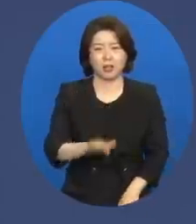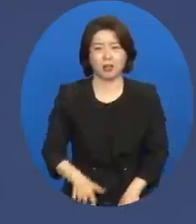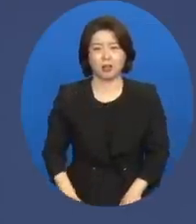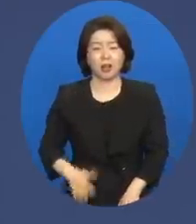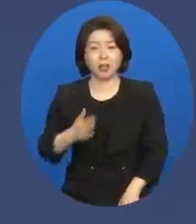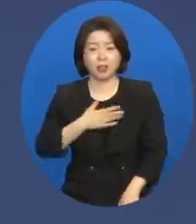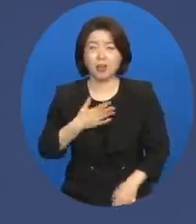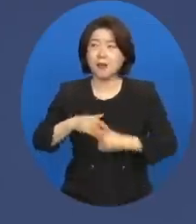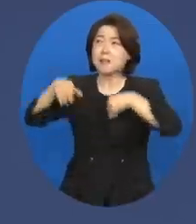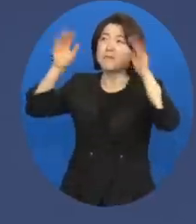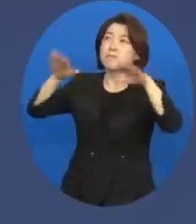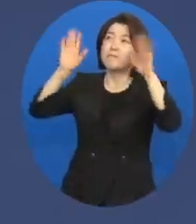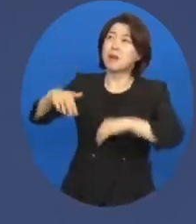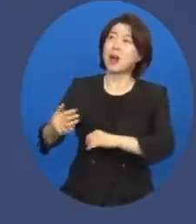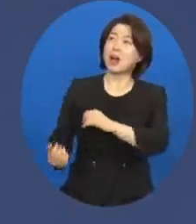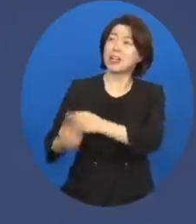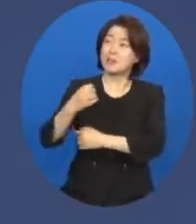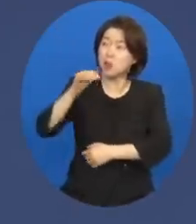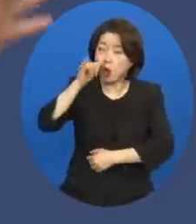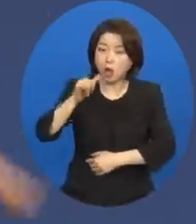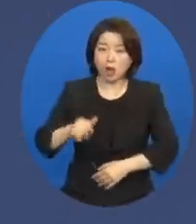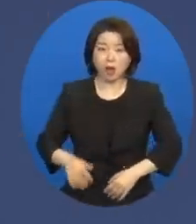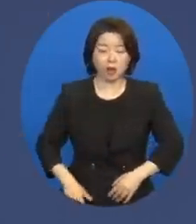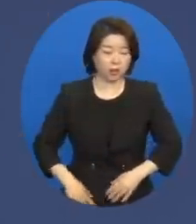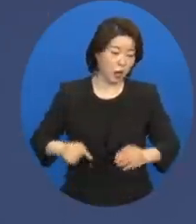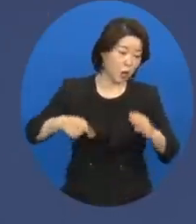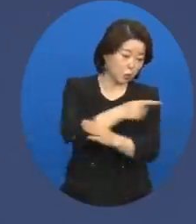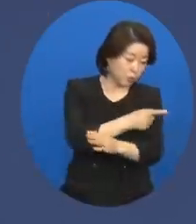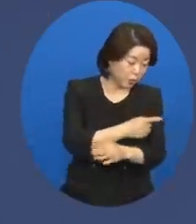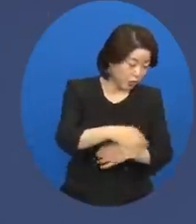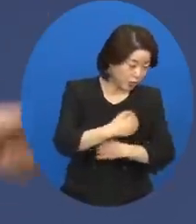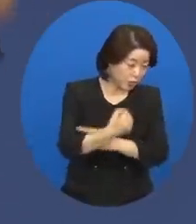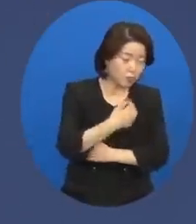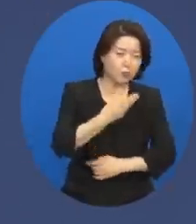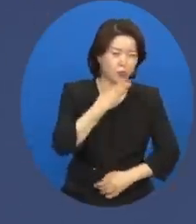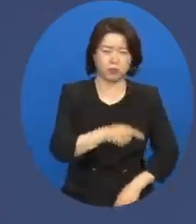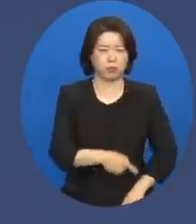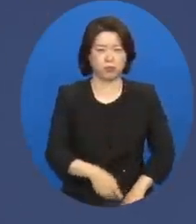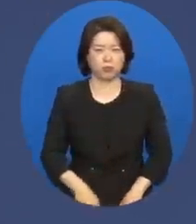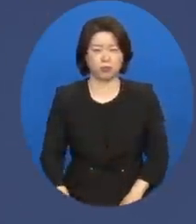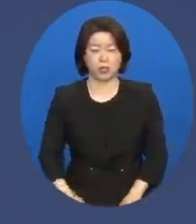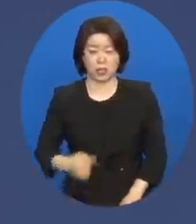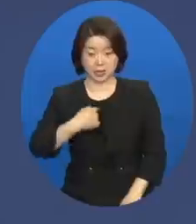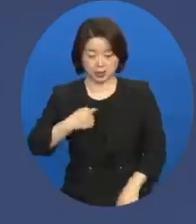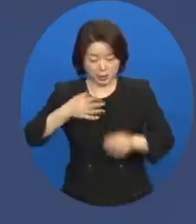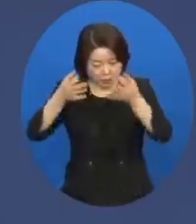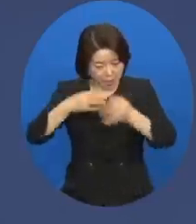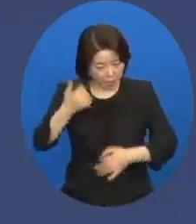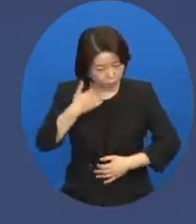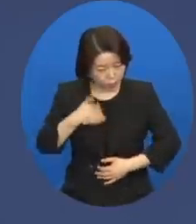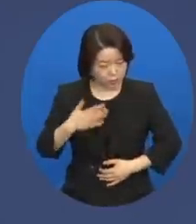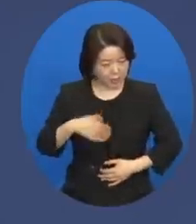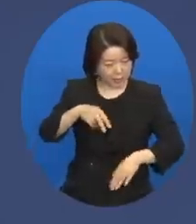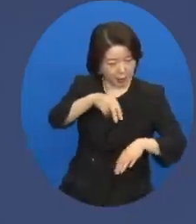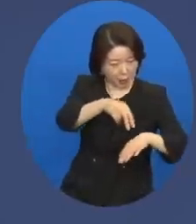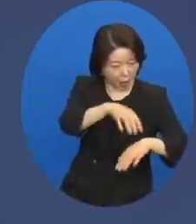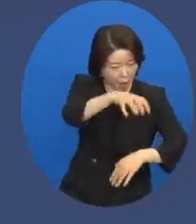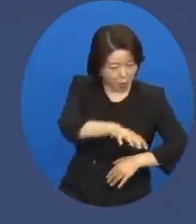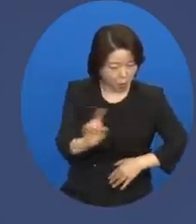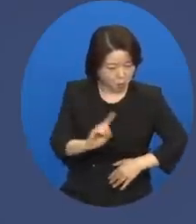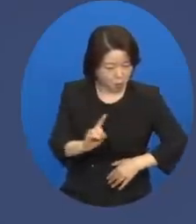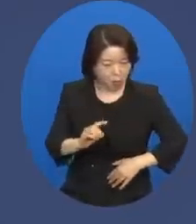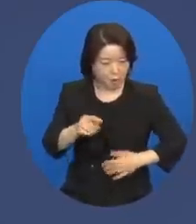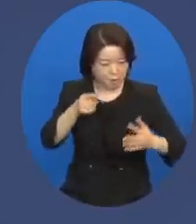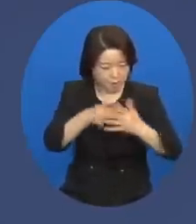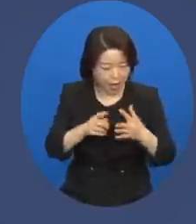날 것에는 대단한 능력이 있지만 다른 능력이 있는 것까지는 아니거든요. 지가 누군지, 제가 어디에 서 있는지만 알았더라면